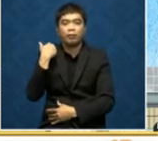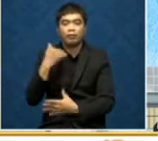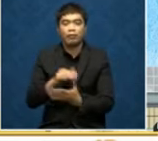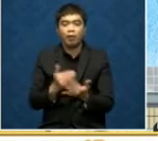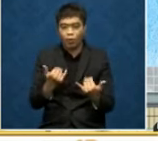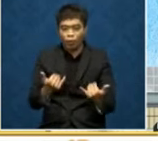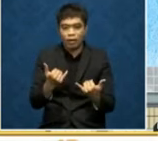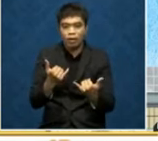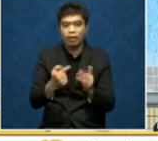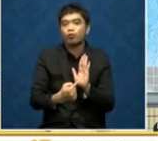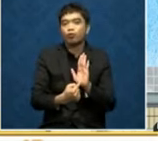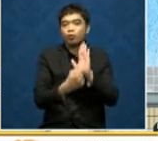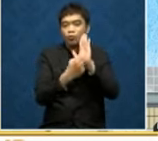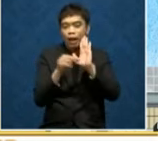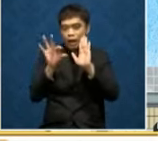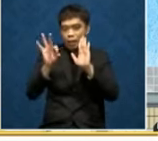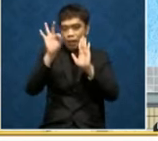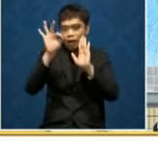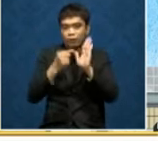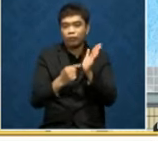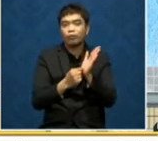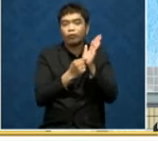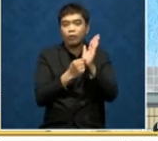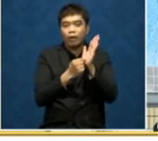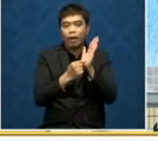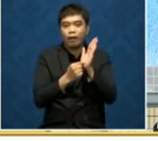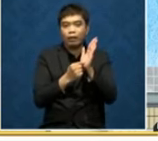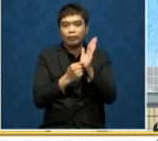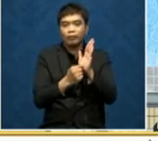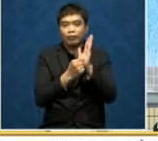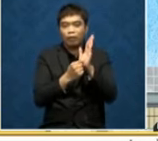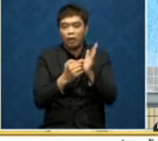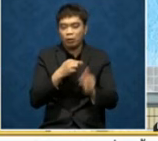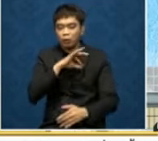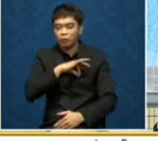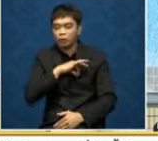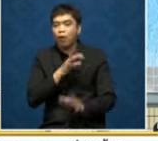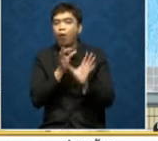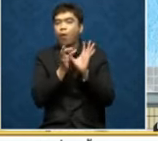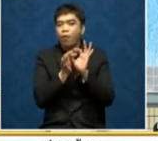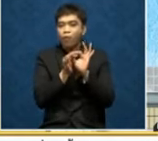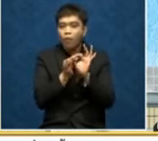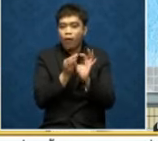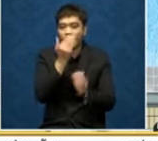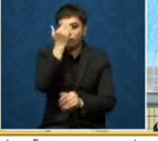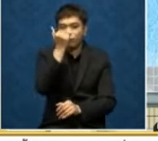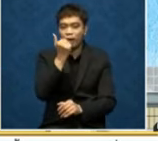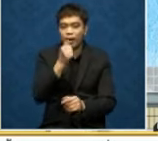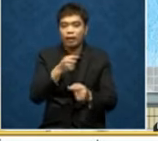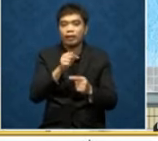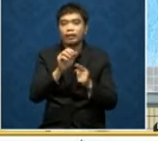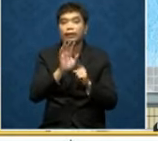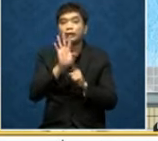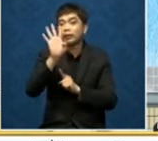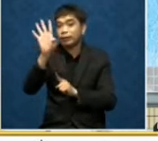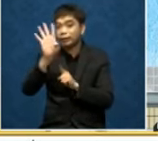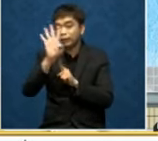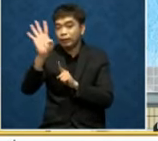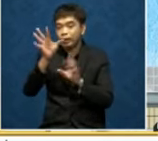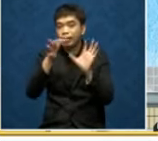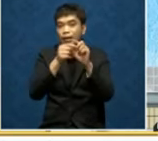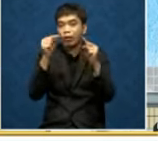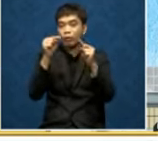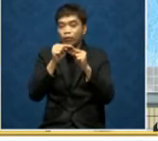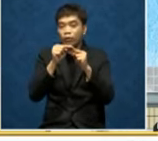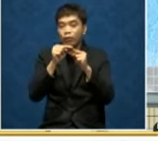อนุญาตหยิบยกขึ้นมาแค่ประเด็นเดียวนะคะที่มีความน่าเป็นห่วงก็คือในข้อที่ 4ด้านกระบวนการยุติธรรม